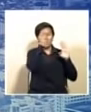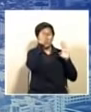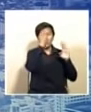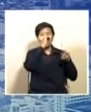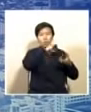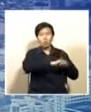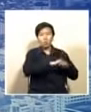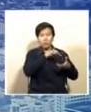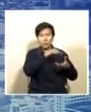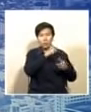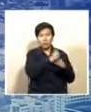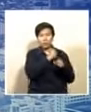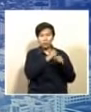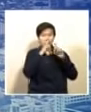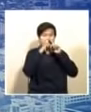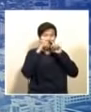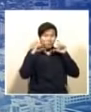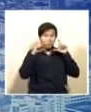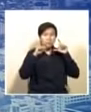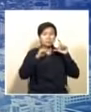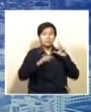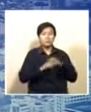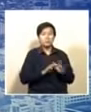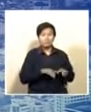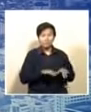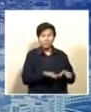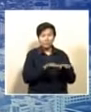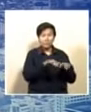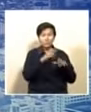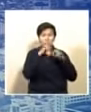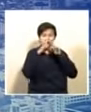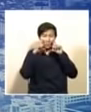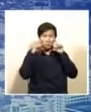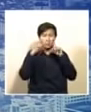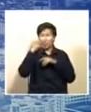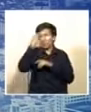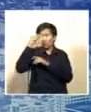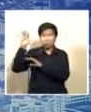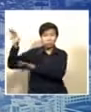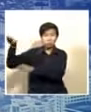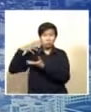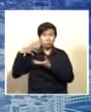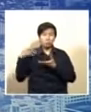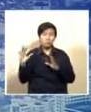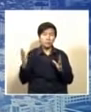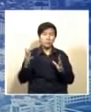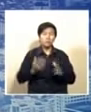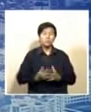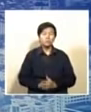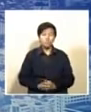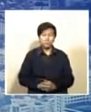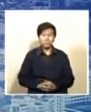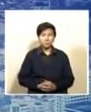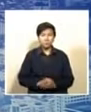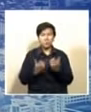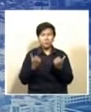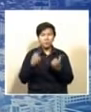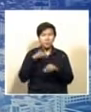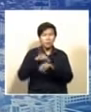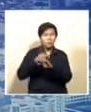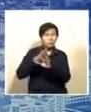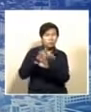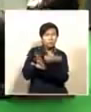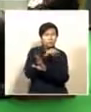สรรนี้เนี่ยเป็นโครงการเฉพาะสำหรับผู้ป่วยโควิด9ที่โควิด19ที่จะไปต้องใช้หน้าก